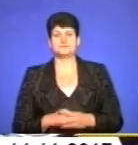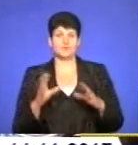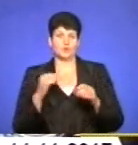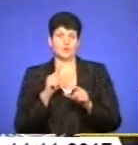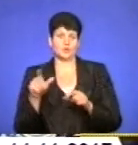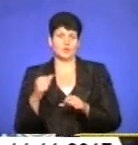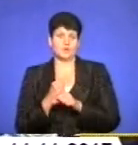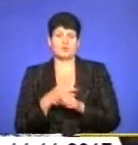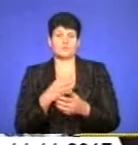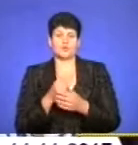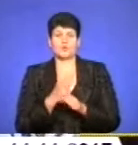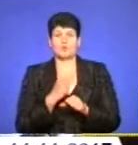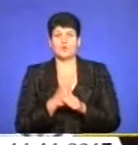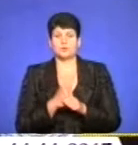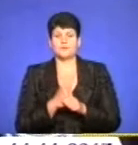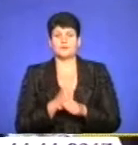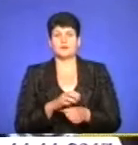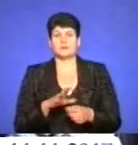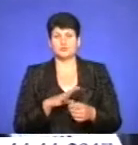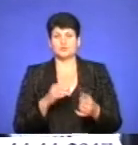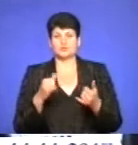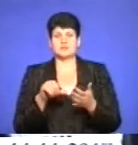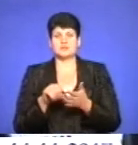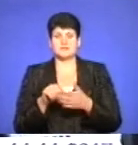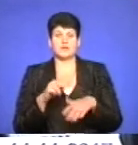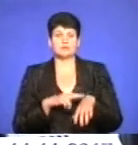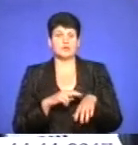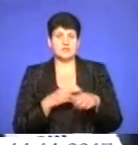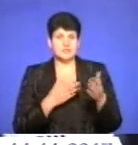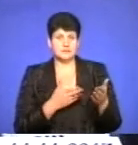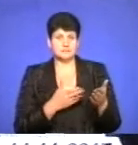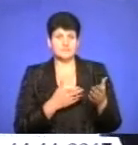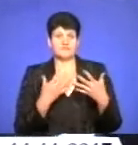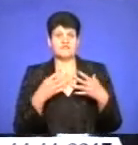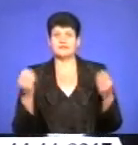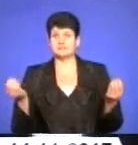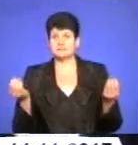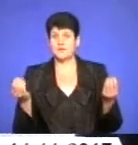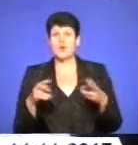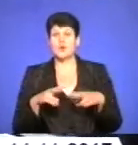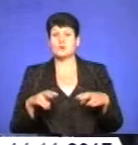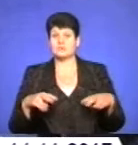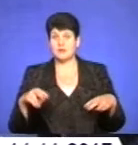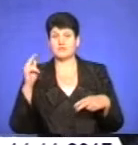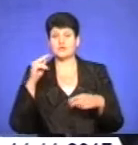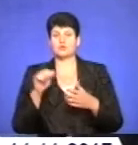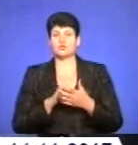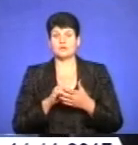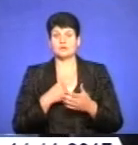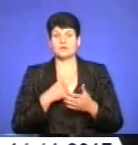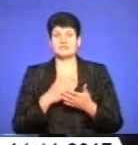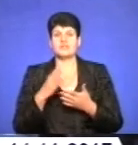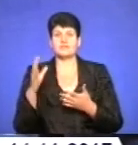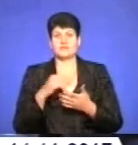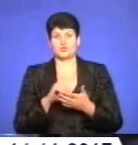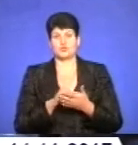свою роботу. Були сьогодні представники від поліції. Все. Розібралися, вивчають документи. У нас є всі документи